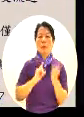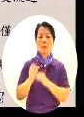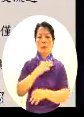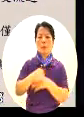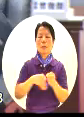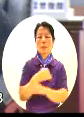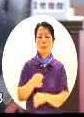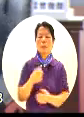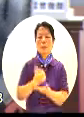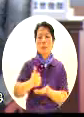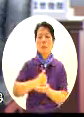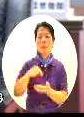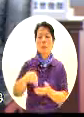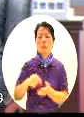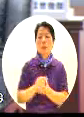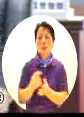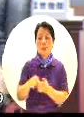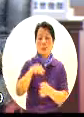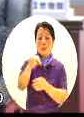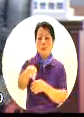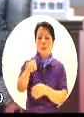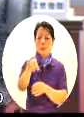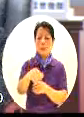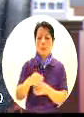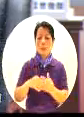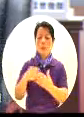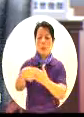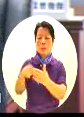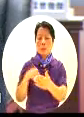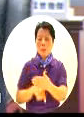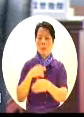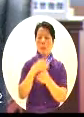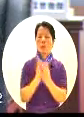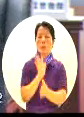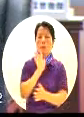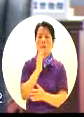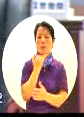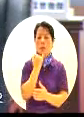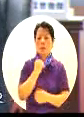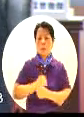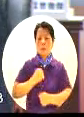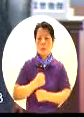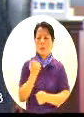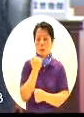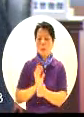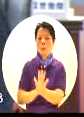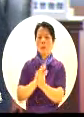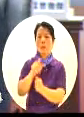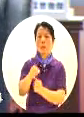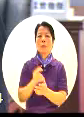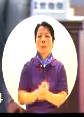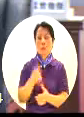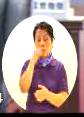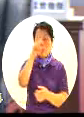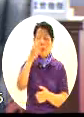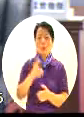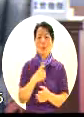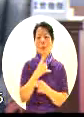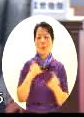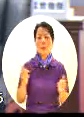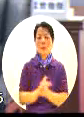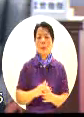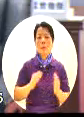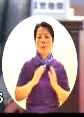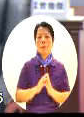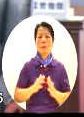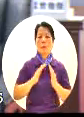前店啊后边后厂。哎，当然来做一个生产的一个资源了、啊、哈啊，希望讲我们市